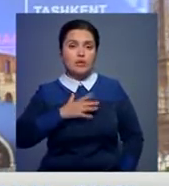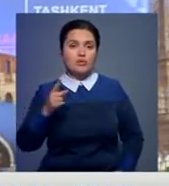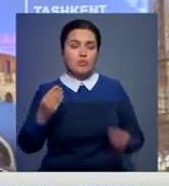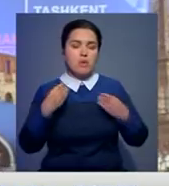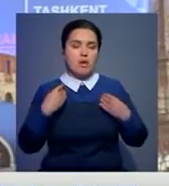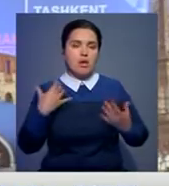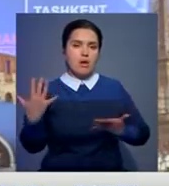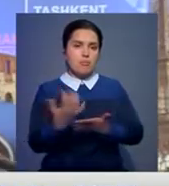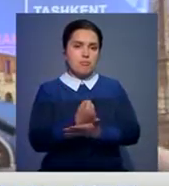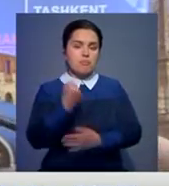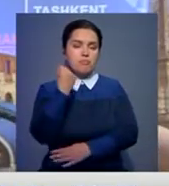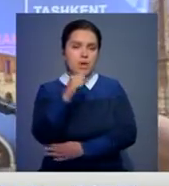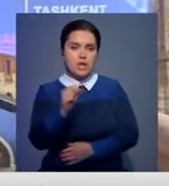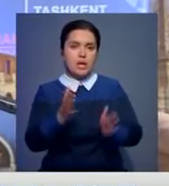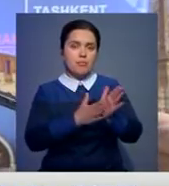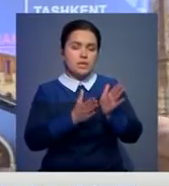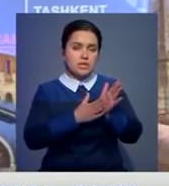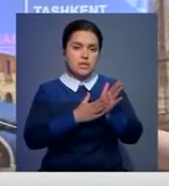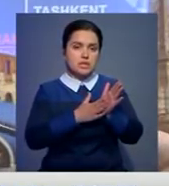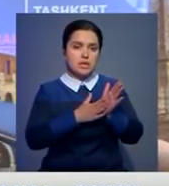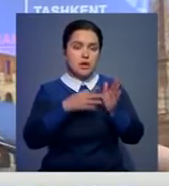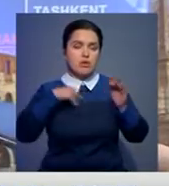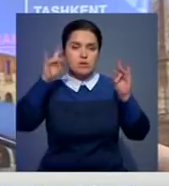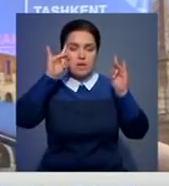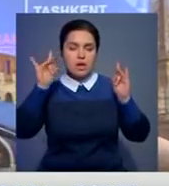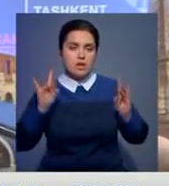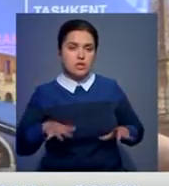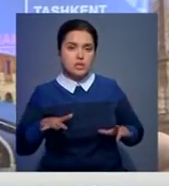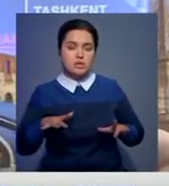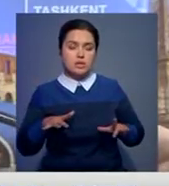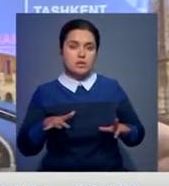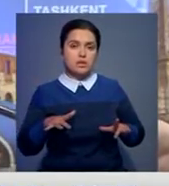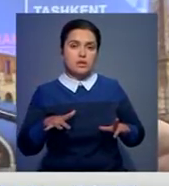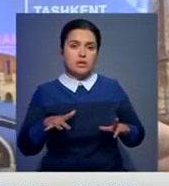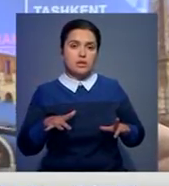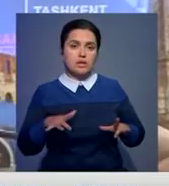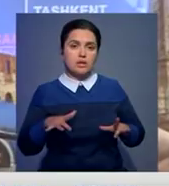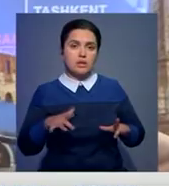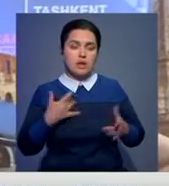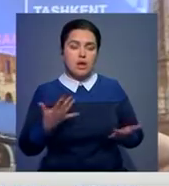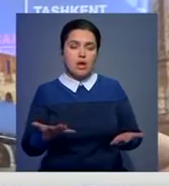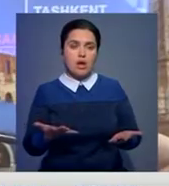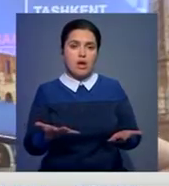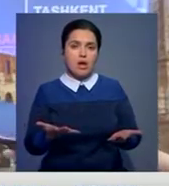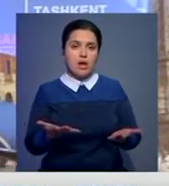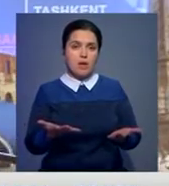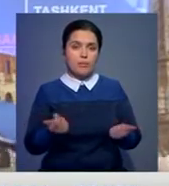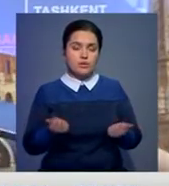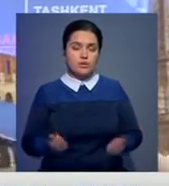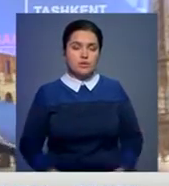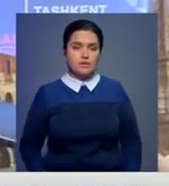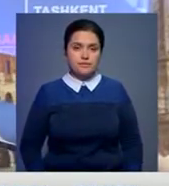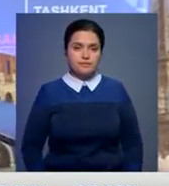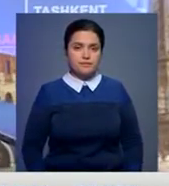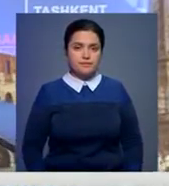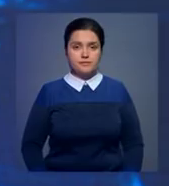и неожиданно, конечно, сегодня мы как бы получили такую большую награду.